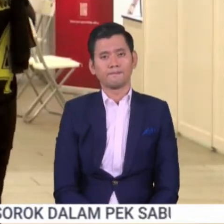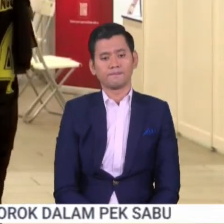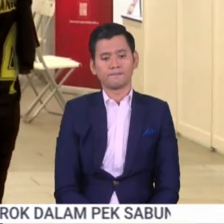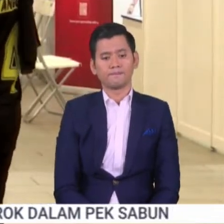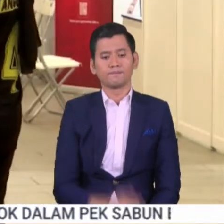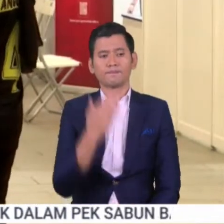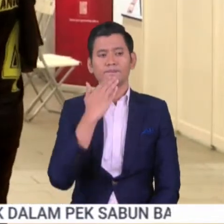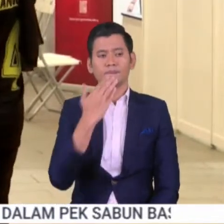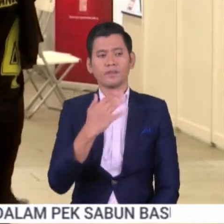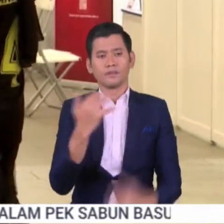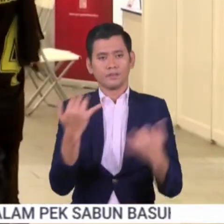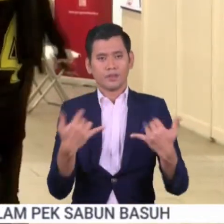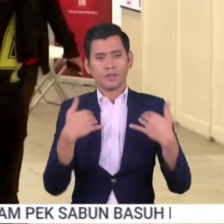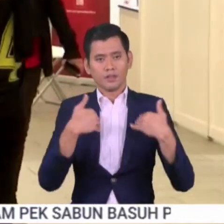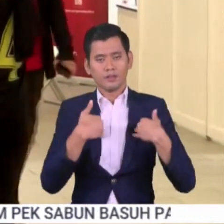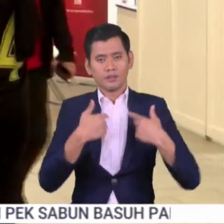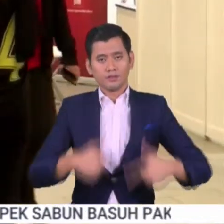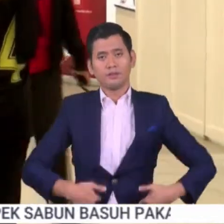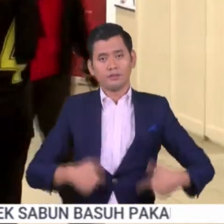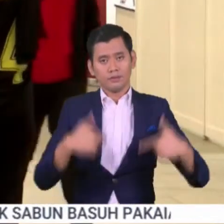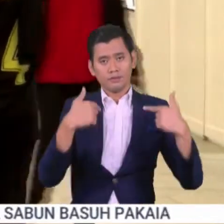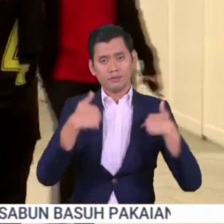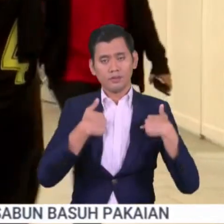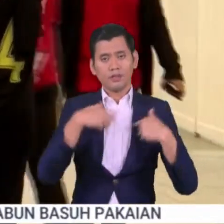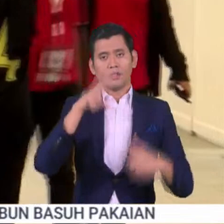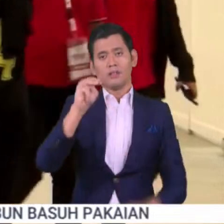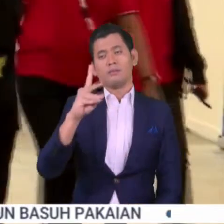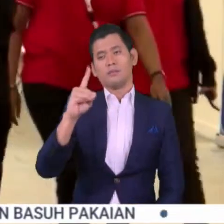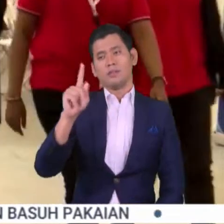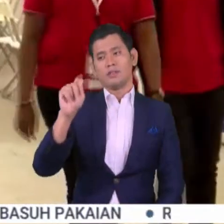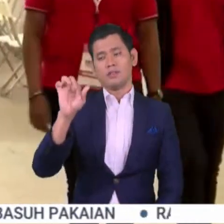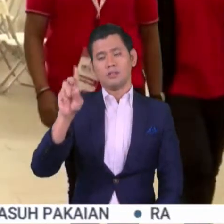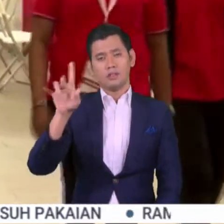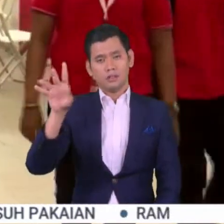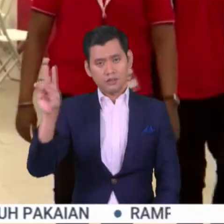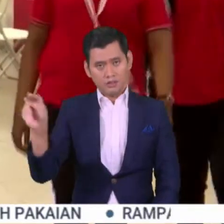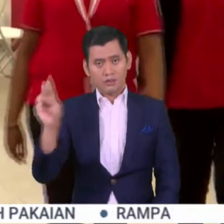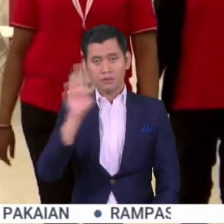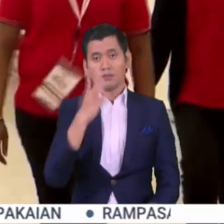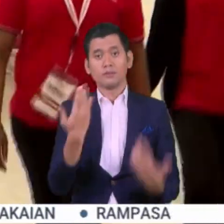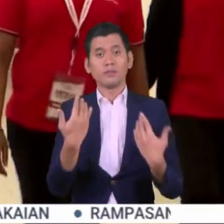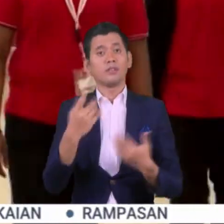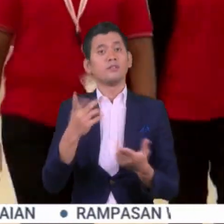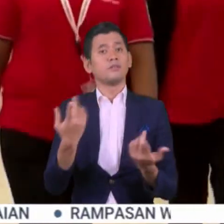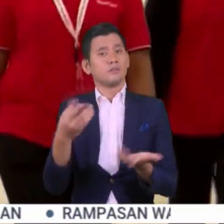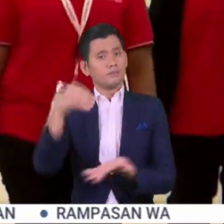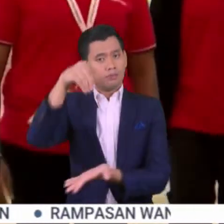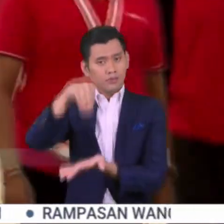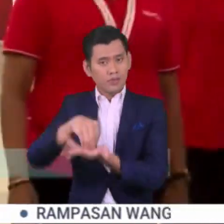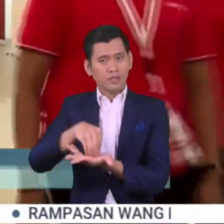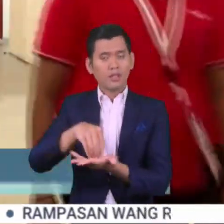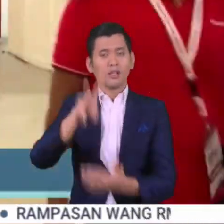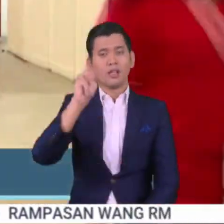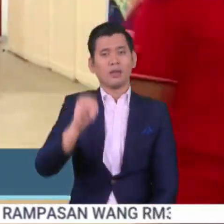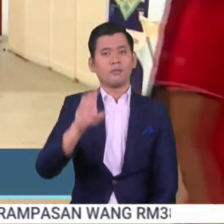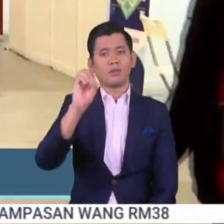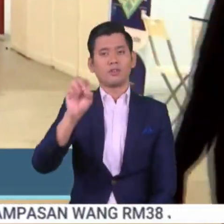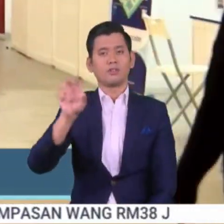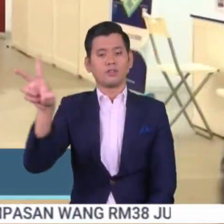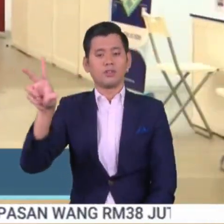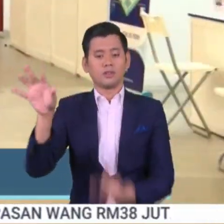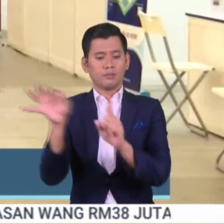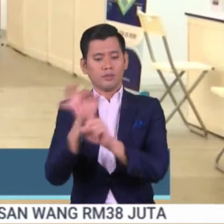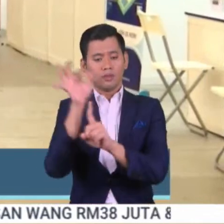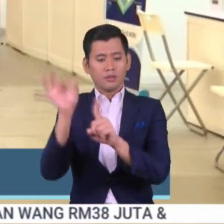Baiklah, terima kasih. Saya kini beritas langsung dari Midtown Perda Kubang Menerung yang terletak di bawah Dun N03 Pinang Tunggal.